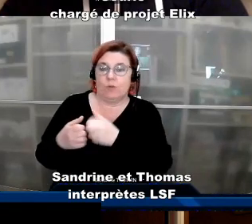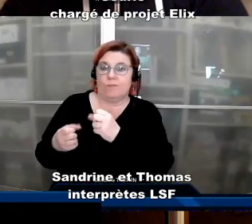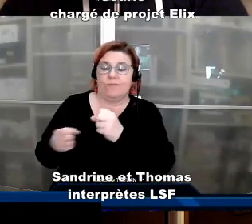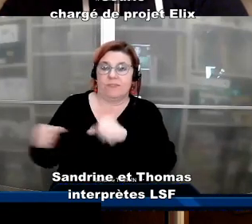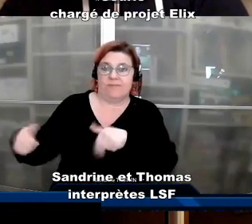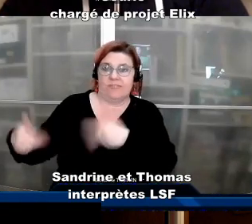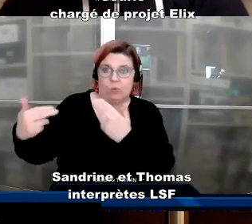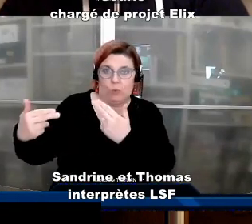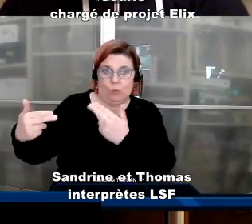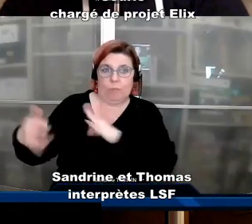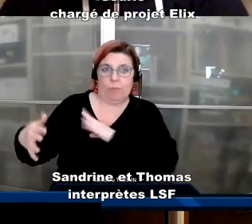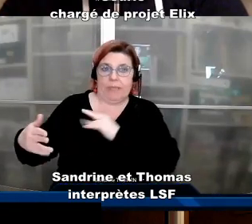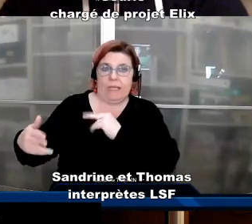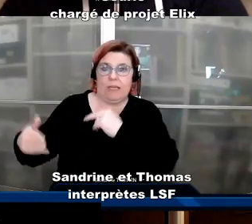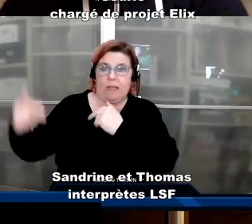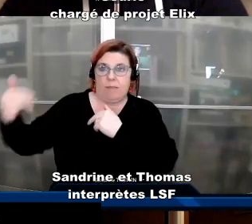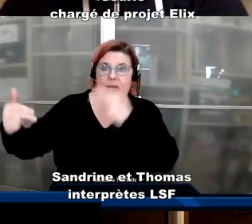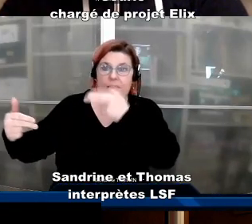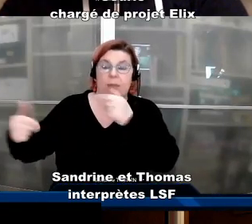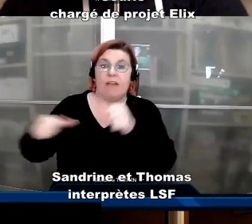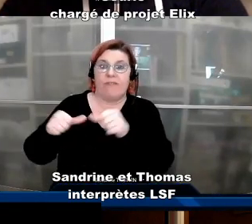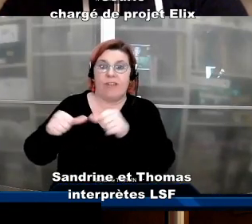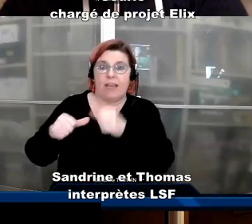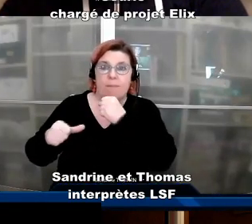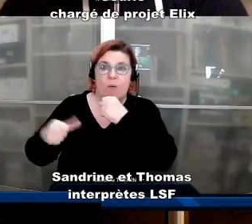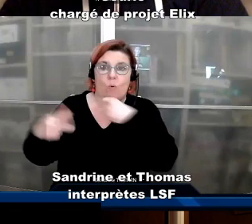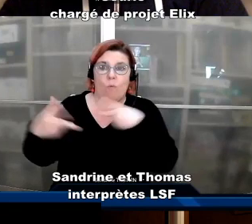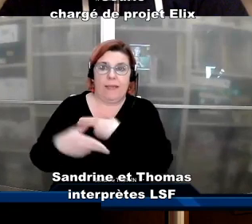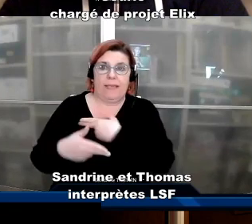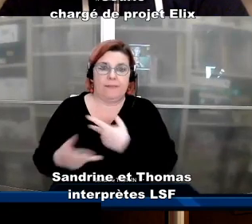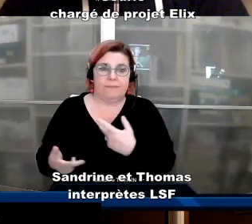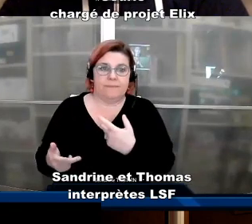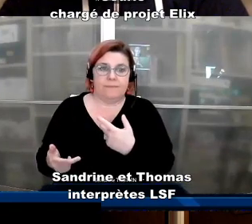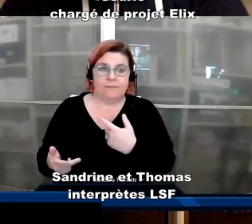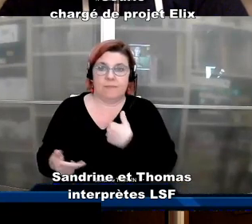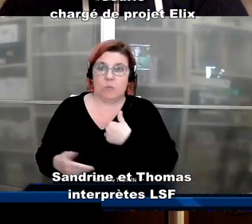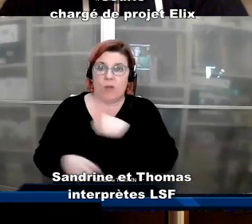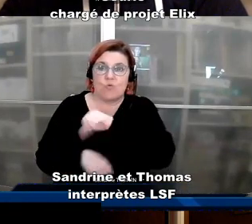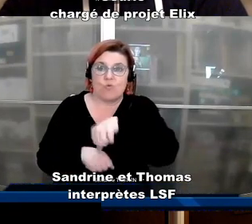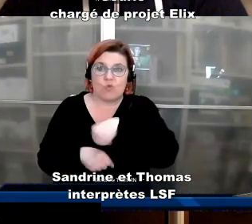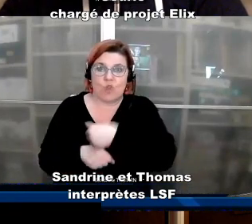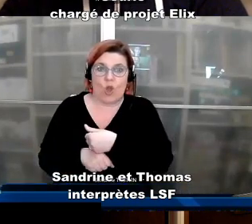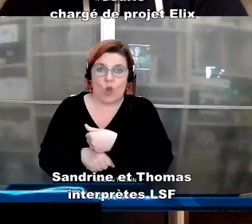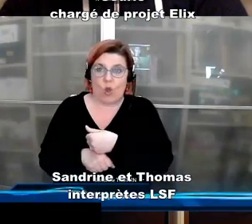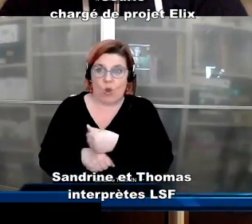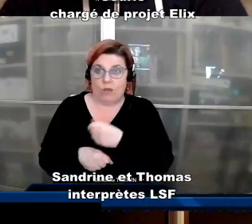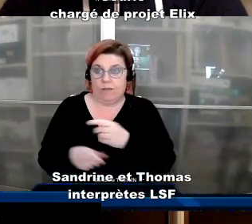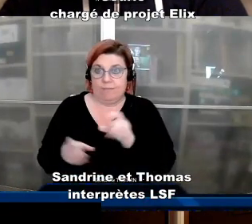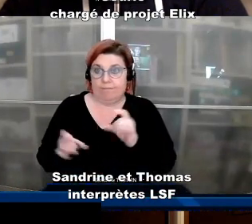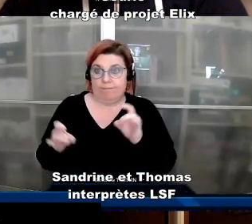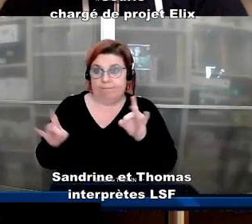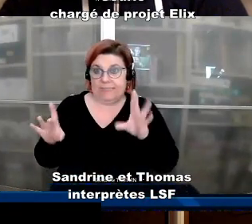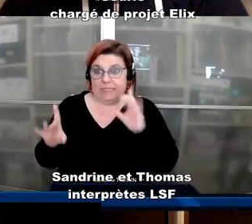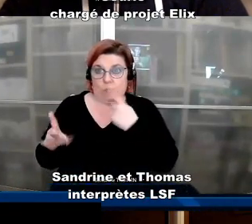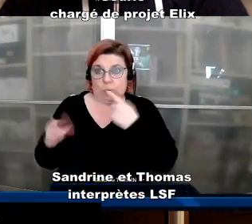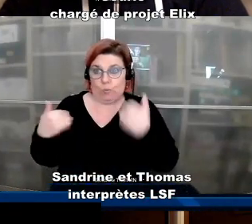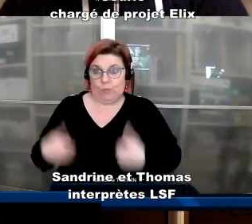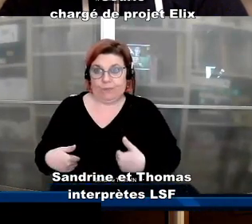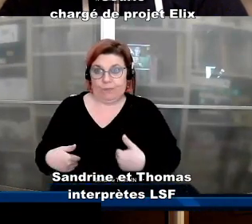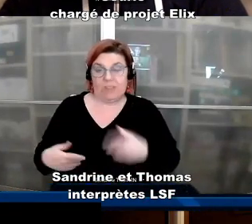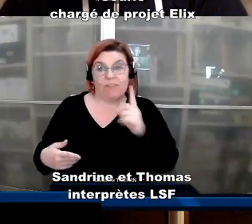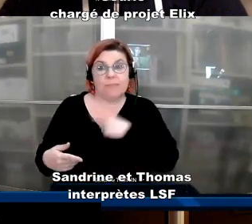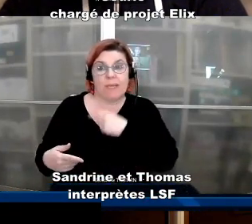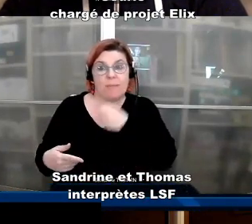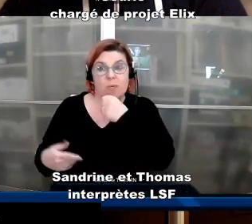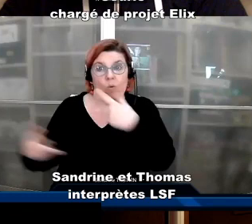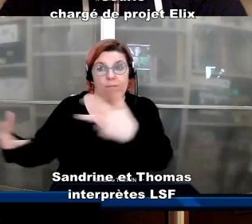la caméra, on coupe le micro. Donc moi pendant une heure, je suis sourd. On fait exprès de couper les micros et on peut